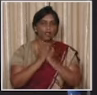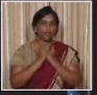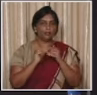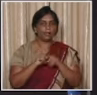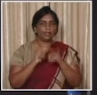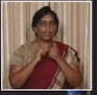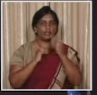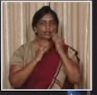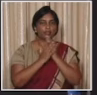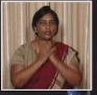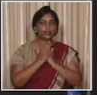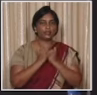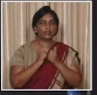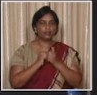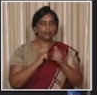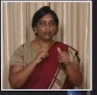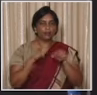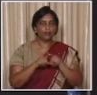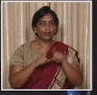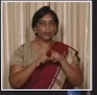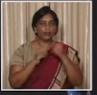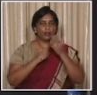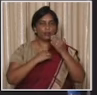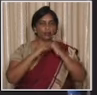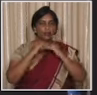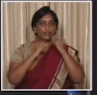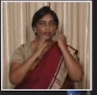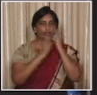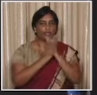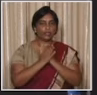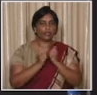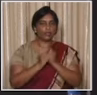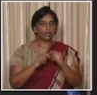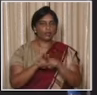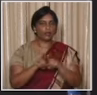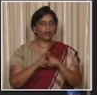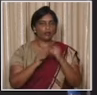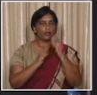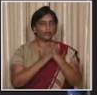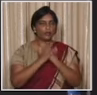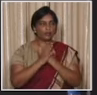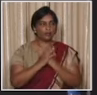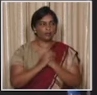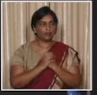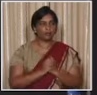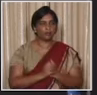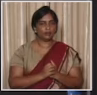පිළිබඳව අපි ආංශික කාර්යක සභාවෙත් ඔබතුමාට ඒ ලිඛිතව ඉල්ලීමක් කරන්න බලාපොරොත්තු වෙනවා.